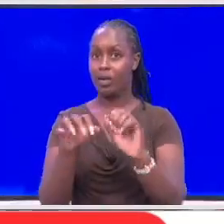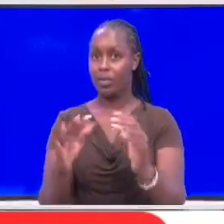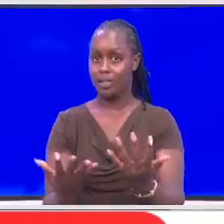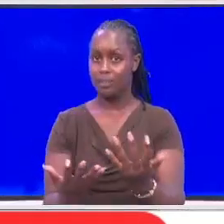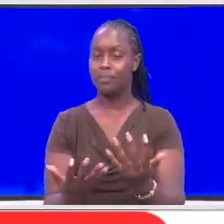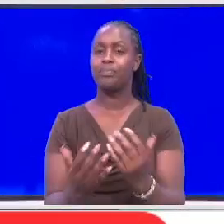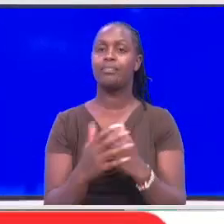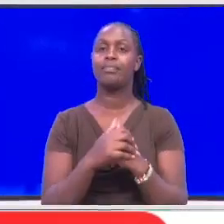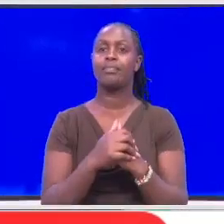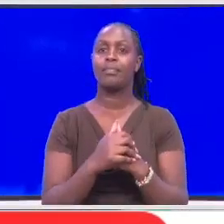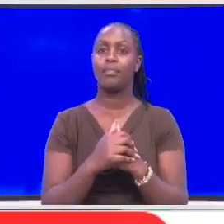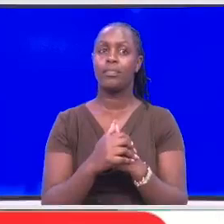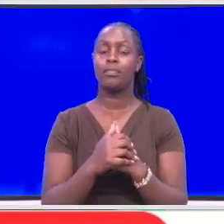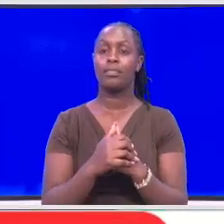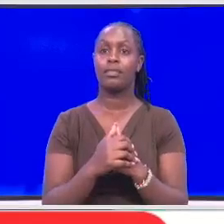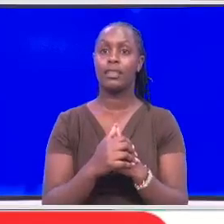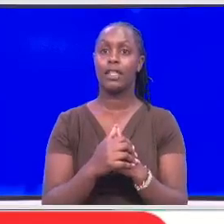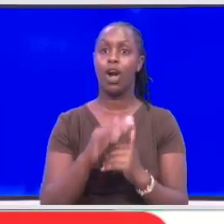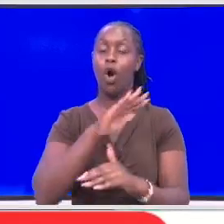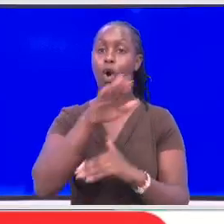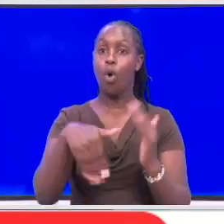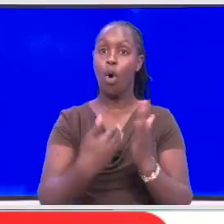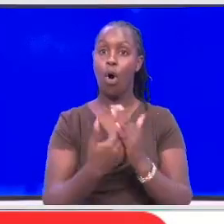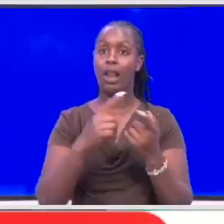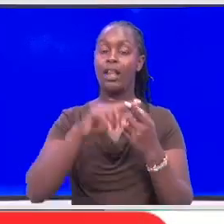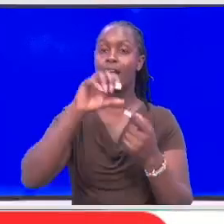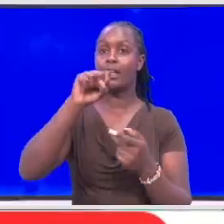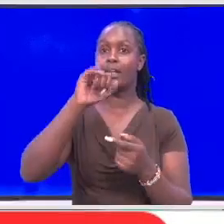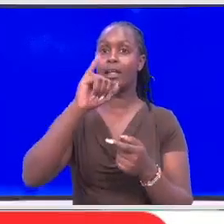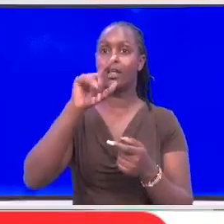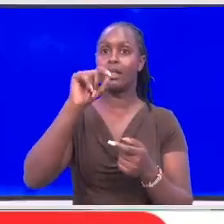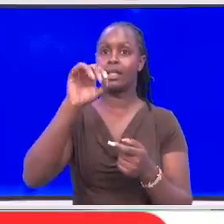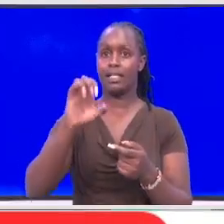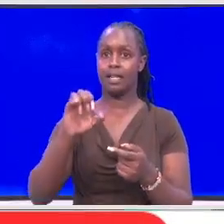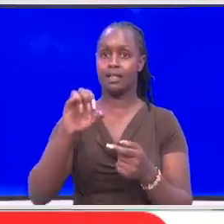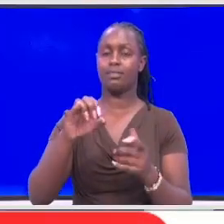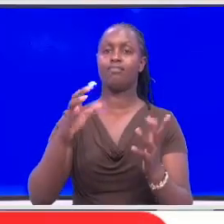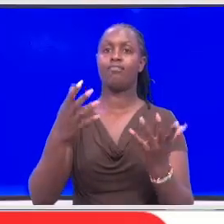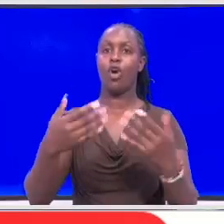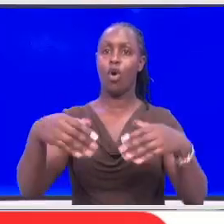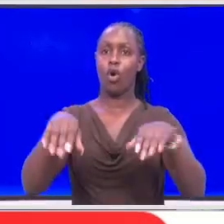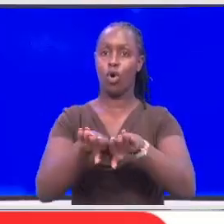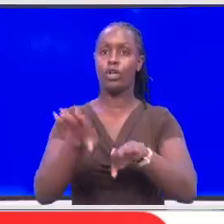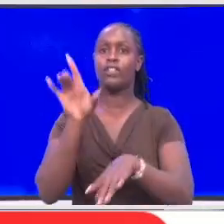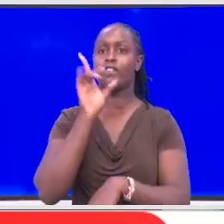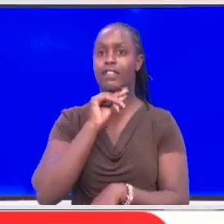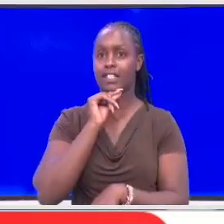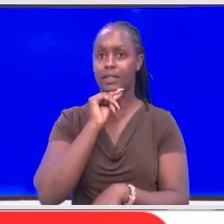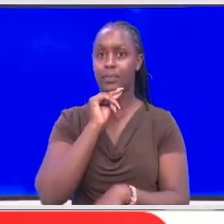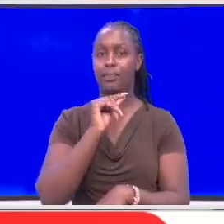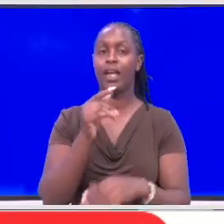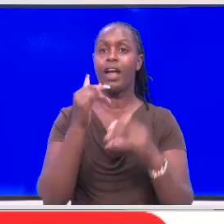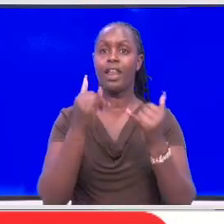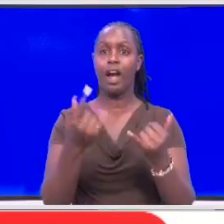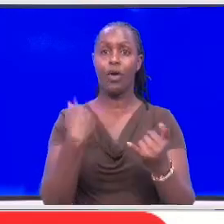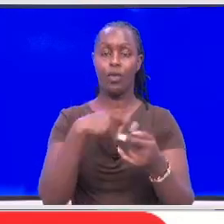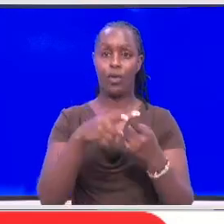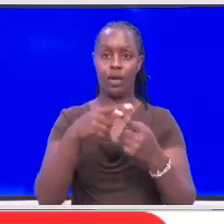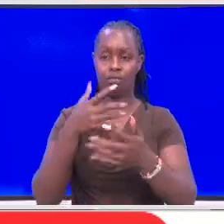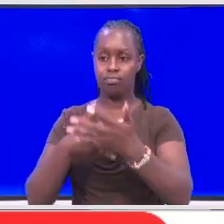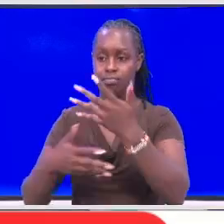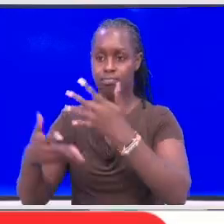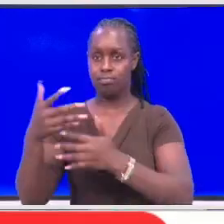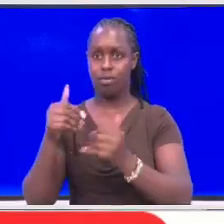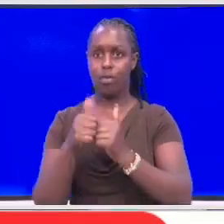number of these sites have been brought down. We are engaging with other jurisdictions to deal